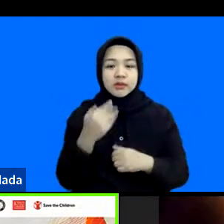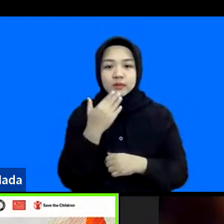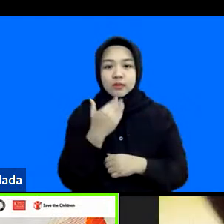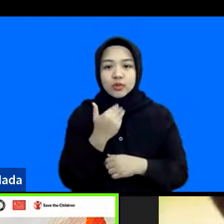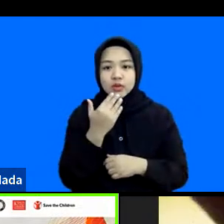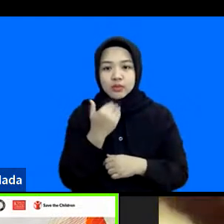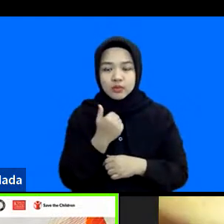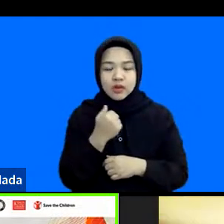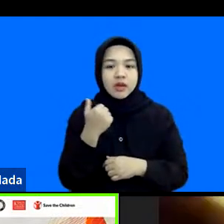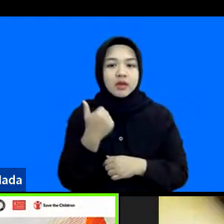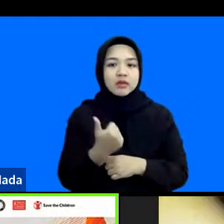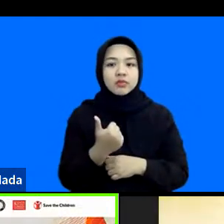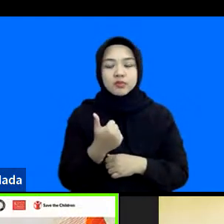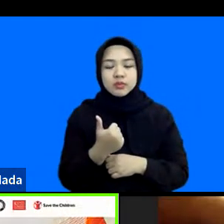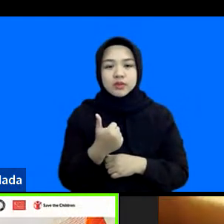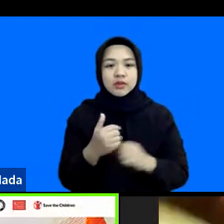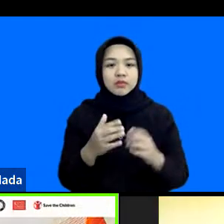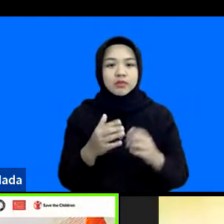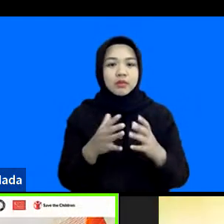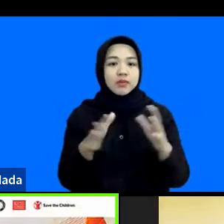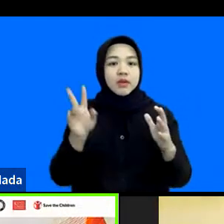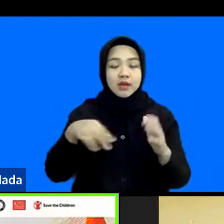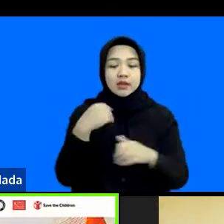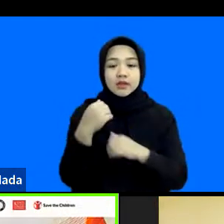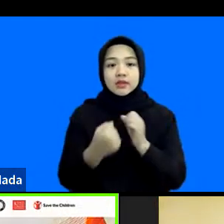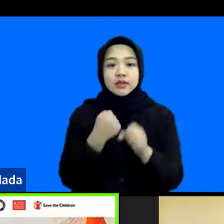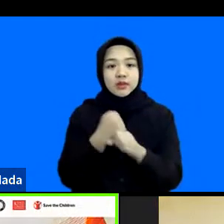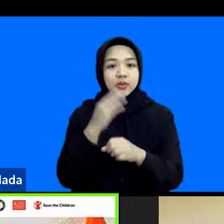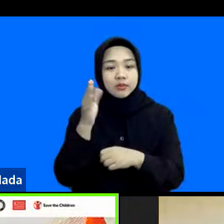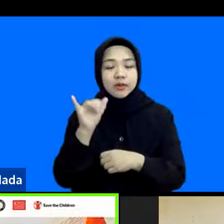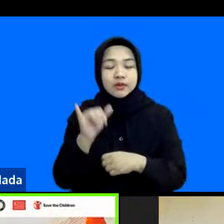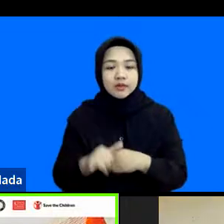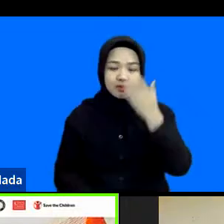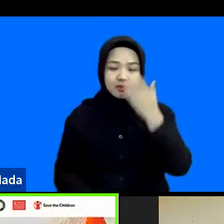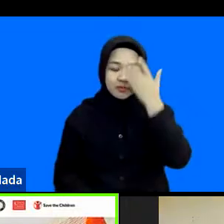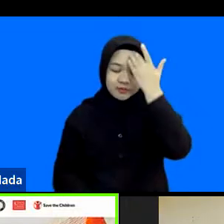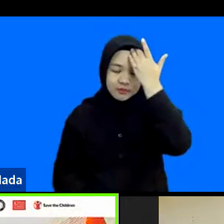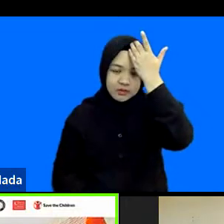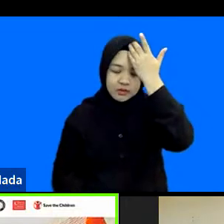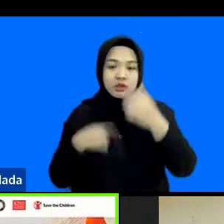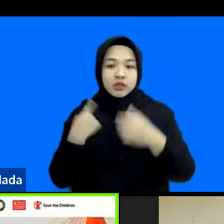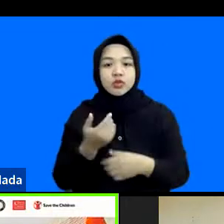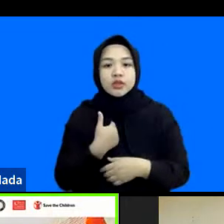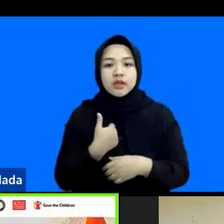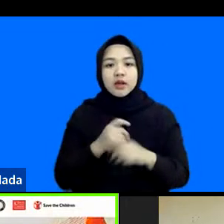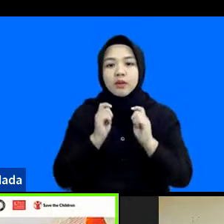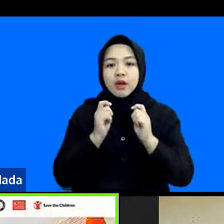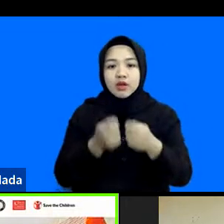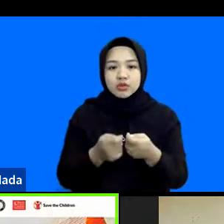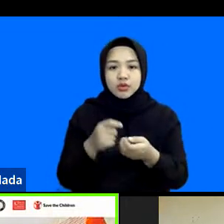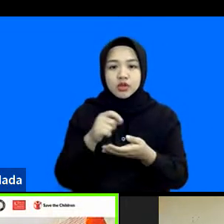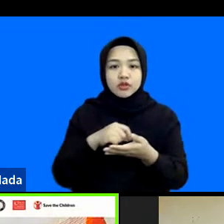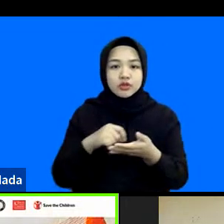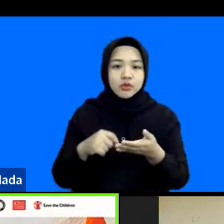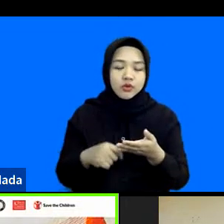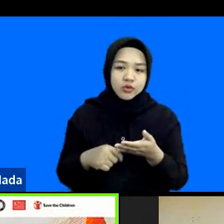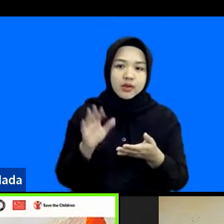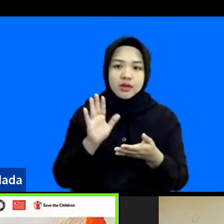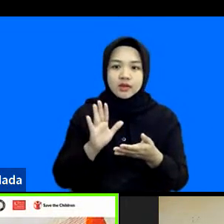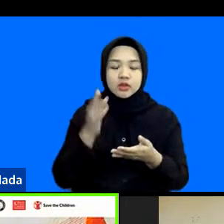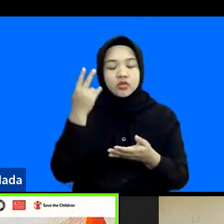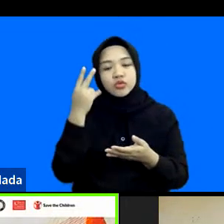Mudah-mudahan bisa semakin banyak lagi nanti tahun depan Bu Endah ya. Kami juga sedang mengajukan sekolah juga nih nanti